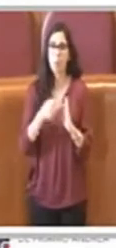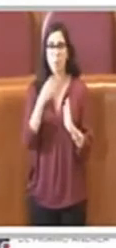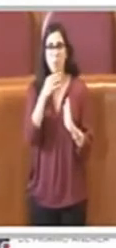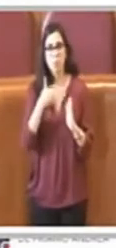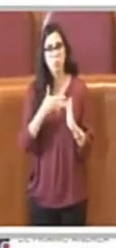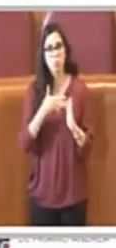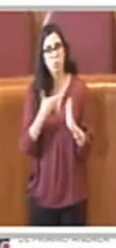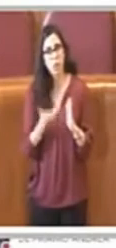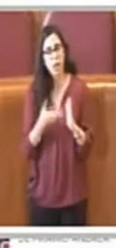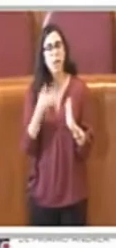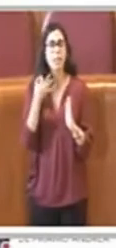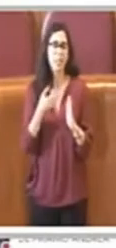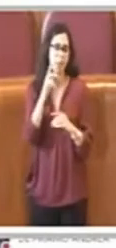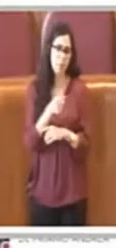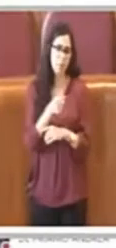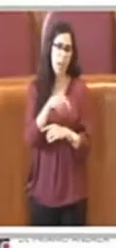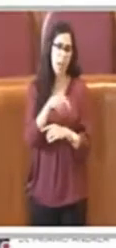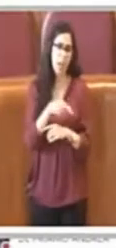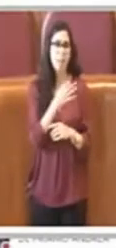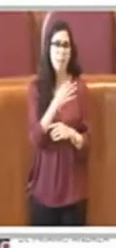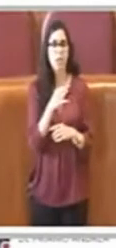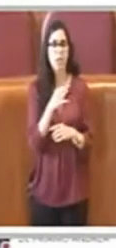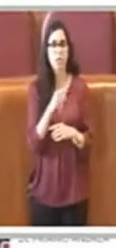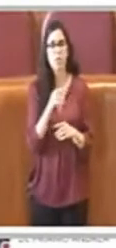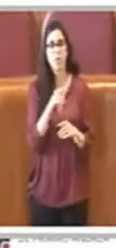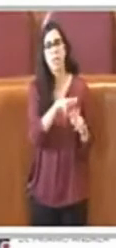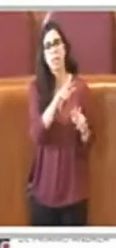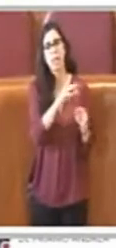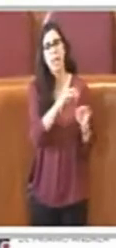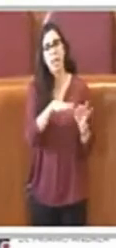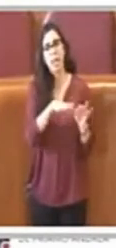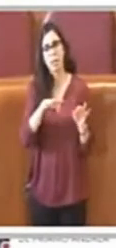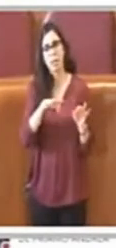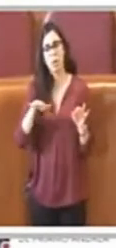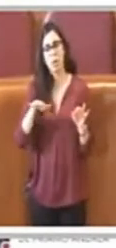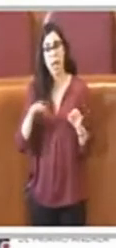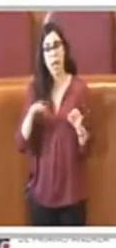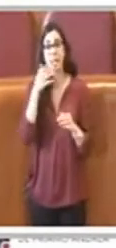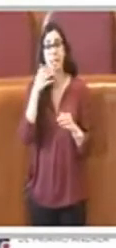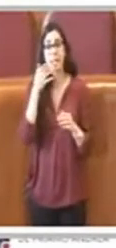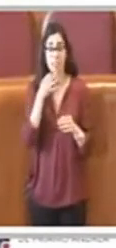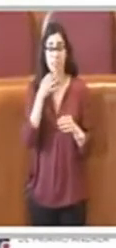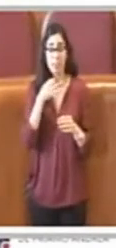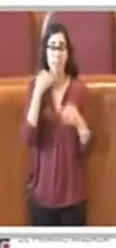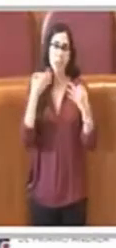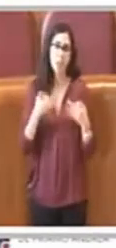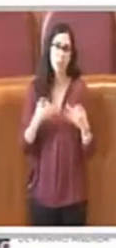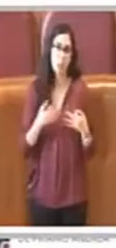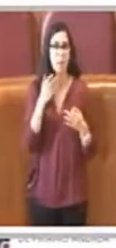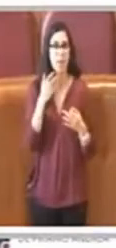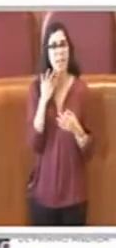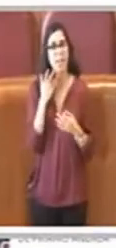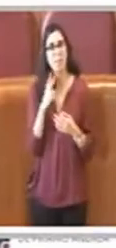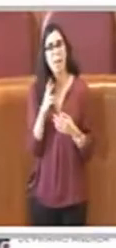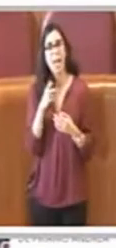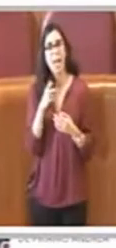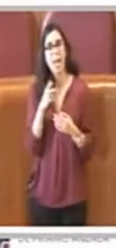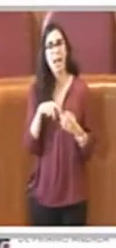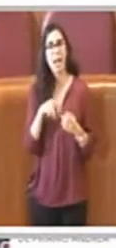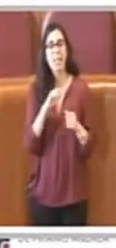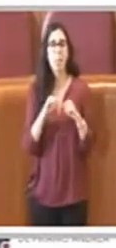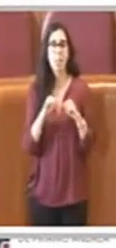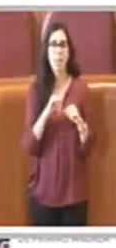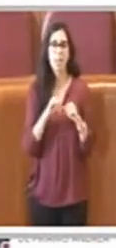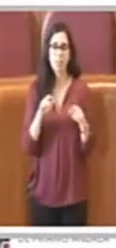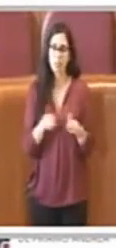specificità territoriali. Quindi sicuramente l'auspicio della nostra amministrazione, così come quella di tutte le consulte, le